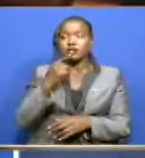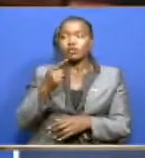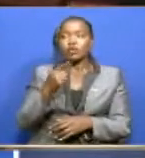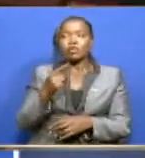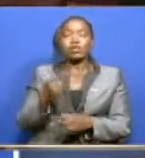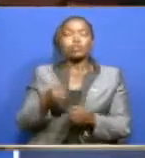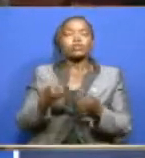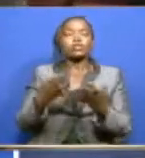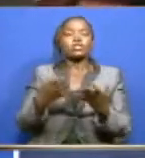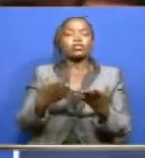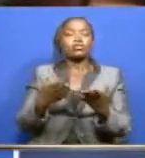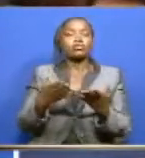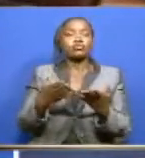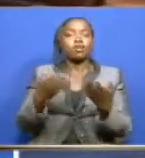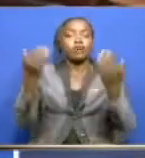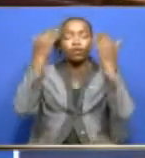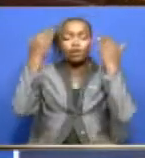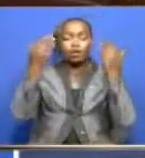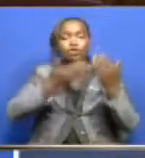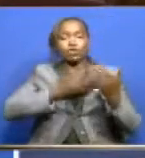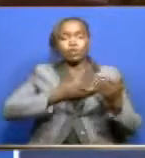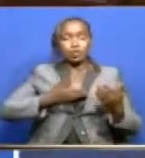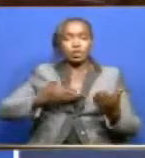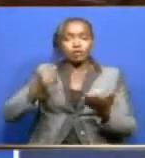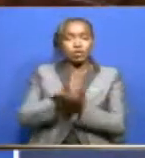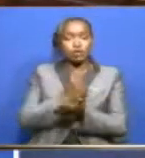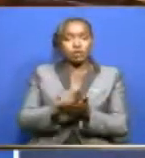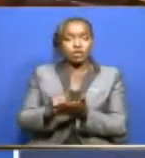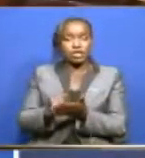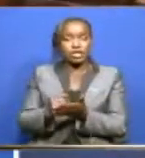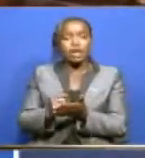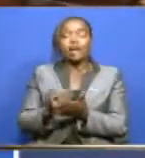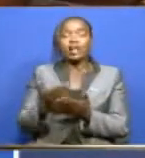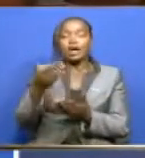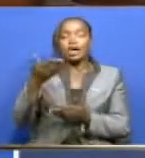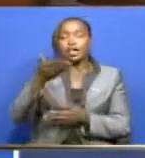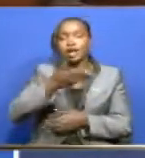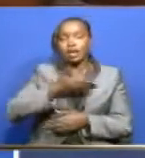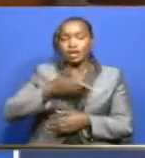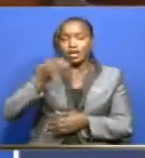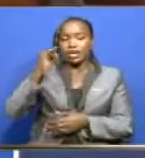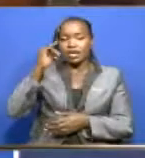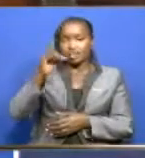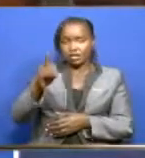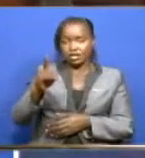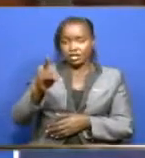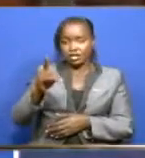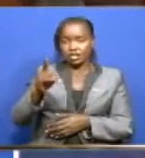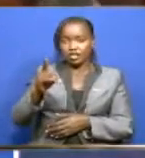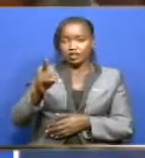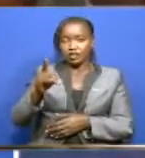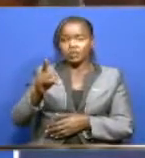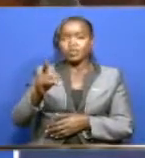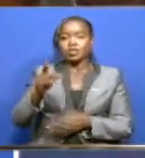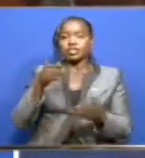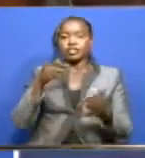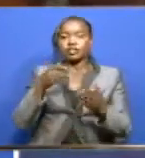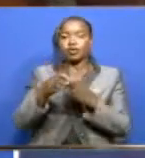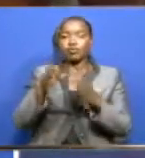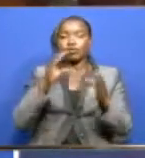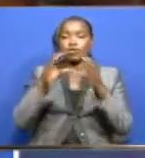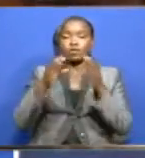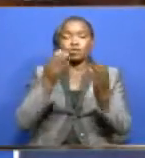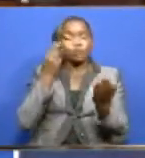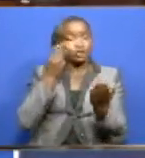kusalimisha mahakamani pasipoti zao na kala za vitambulisho vyao vya kitaifa na kuzuiwa kuwasiliana na mashahidi kwenye kesi